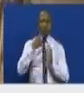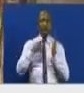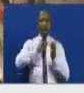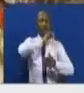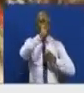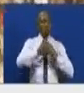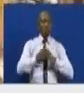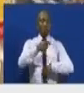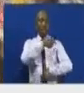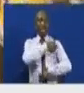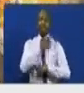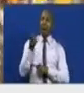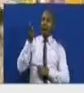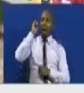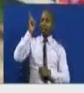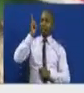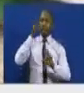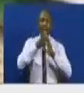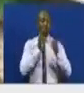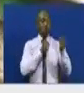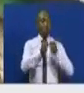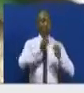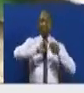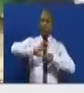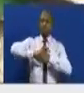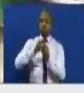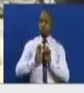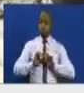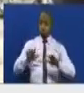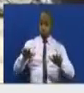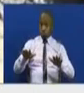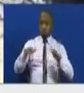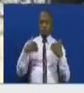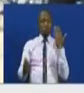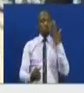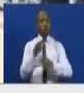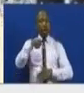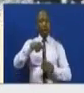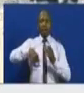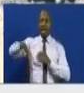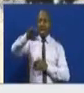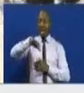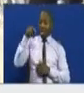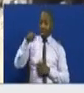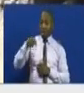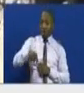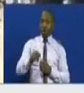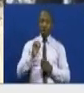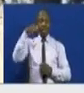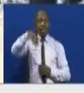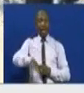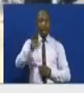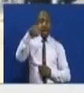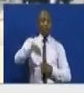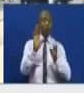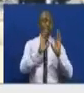tiba asili ili kuweza kukabiliana na maambukizi ya virusi vya corona. Kutoka hapa katika eneo hili la Tandale Uzuri jijini